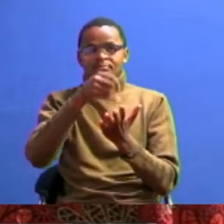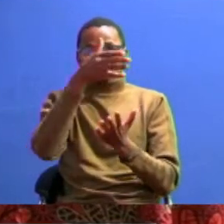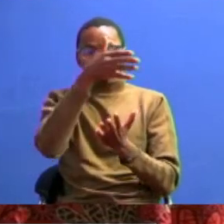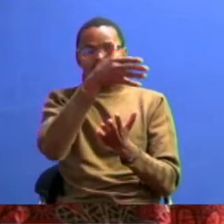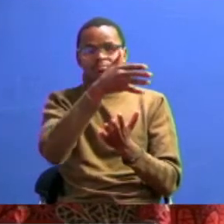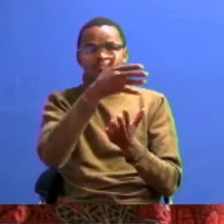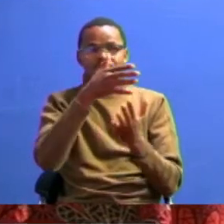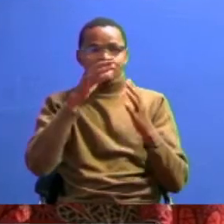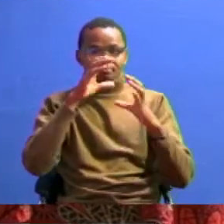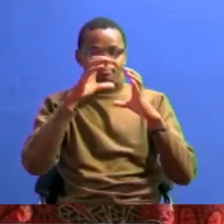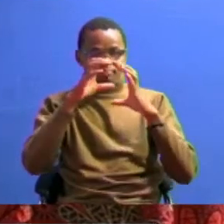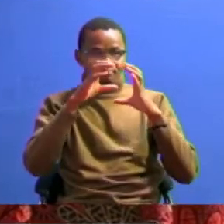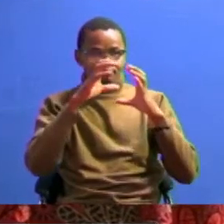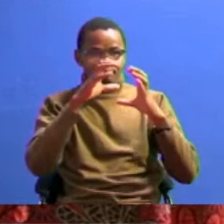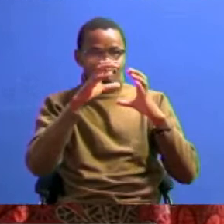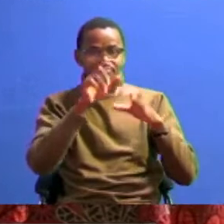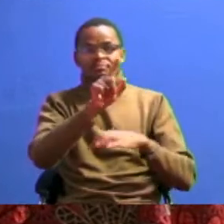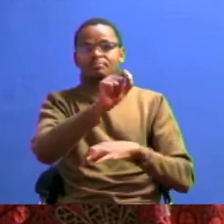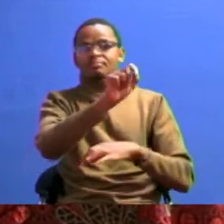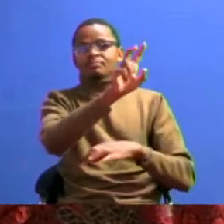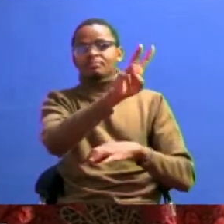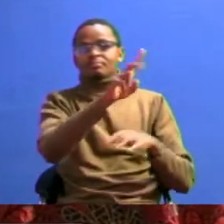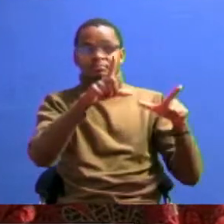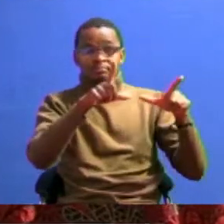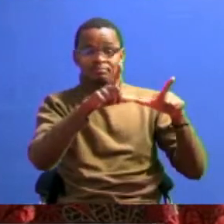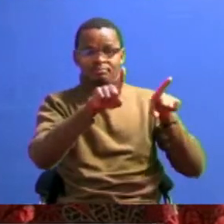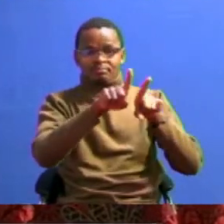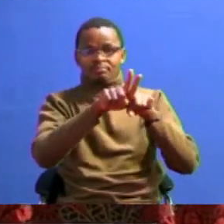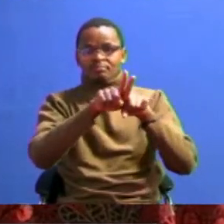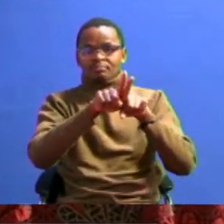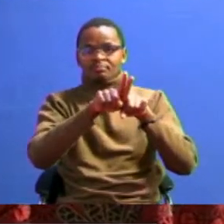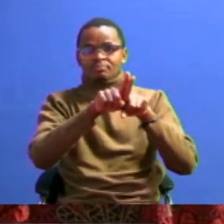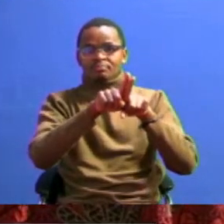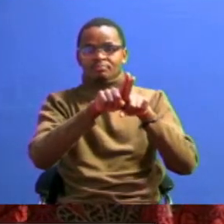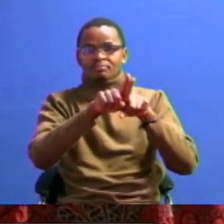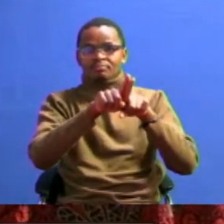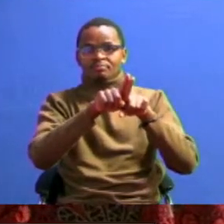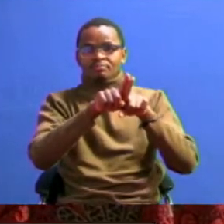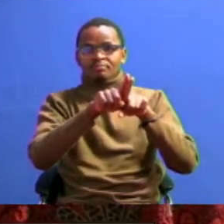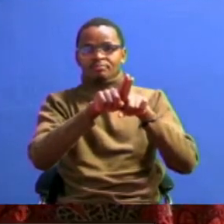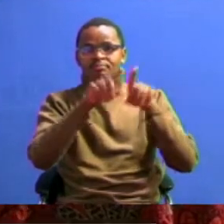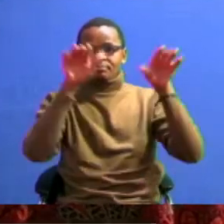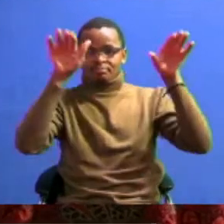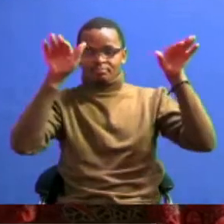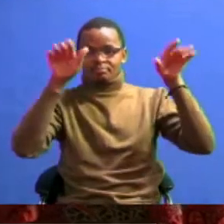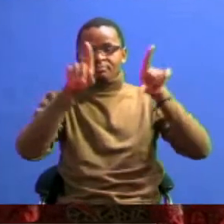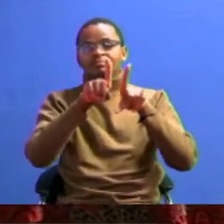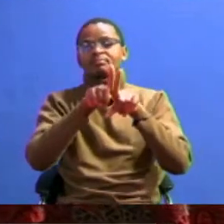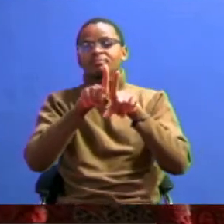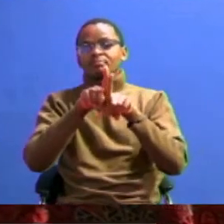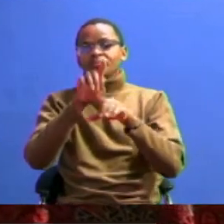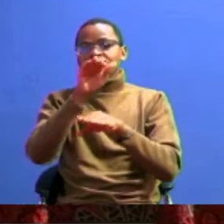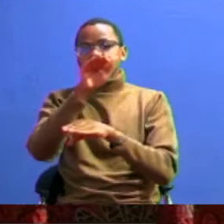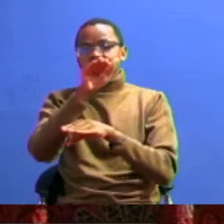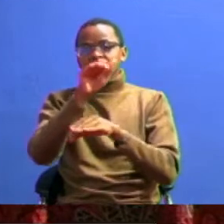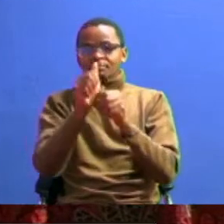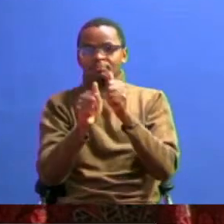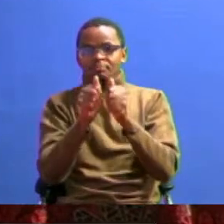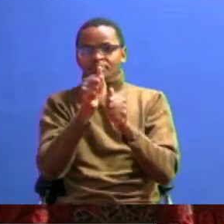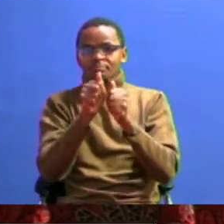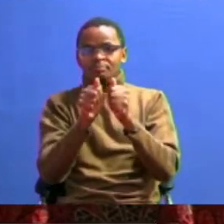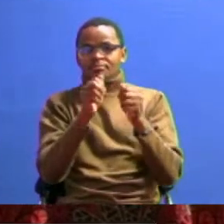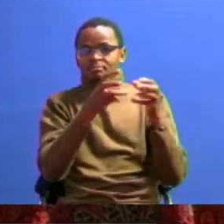za watu kutumia TV na mitandao. Sasa mipango yetu ni kuwauliza ni standards gani